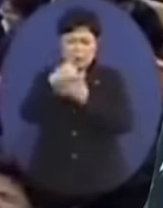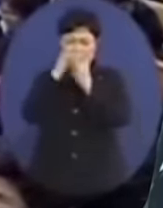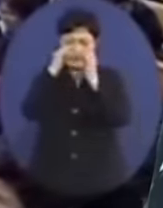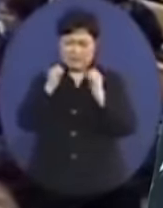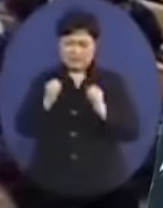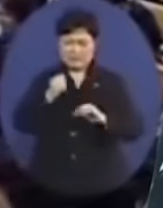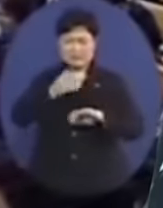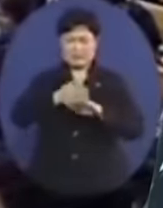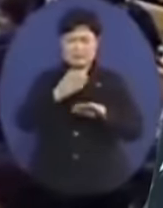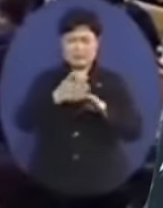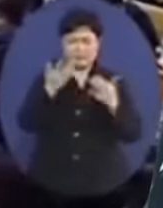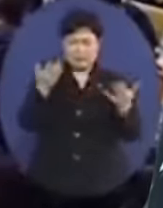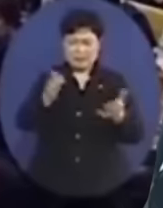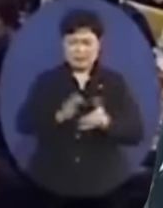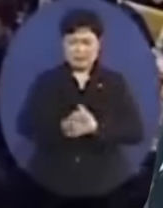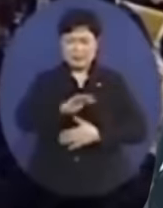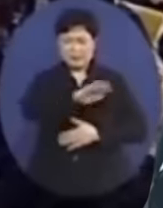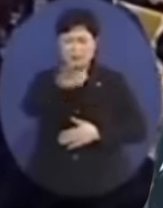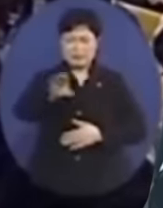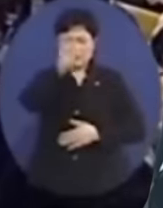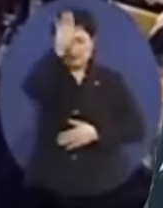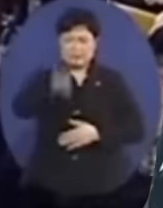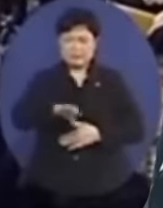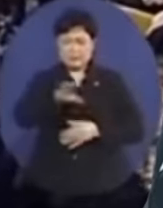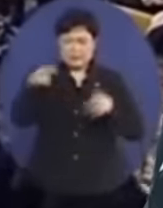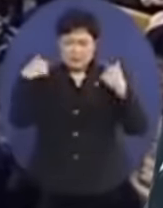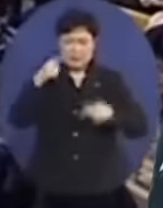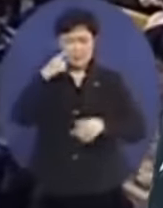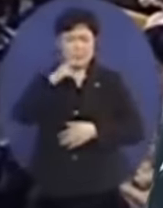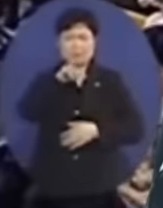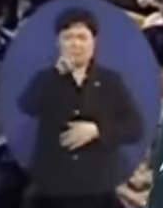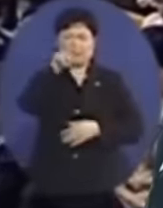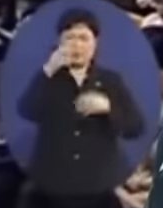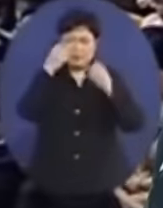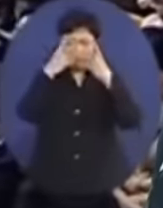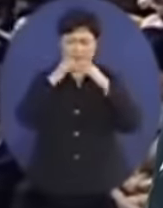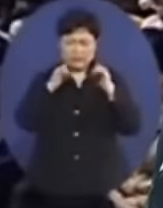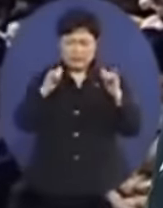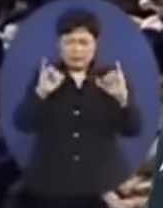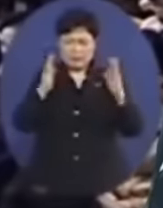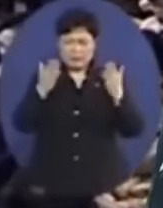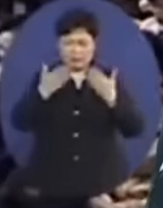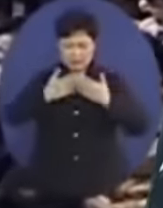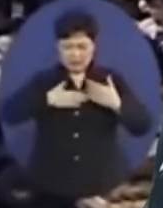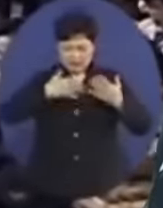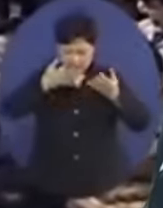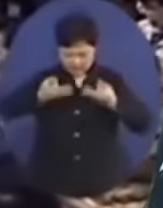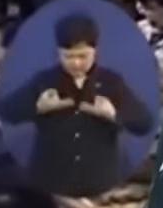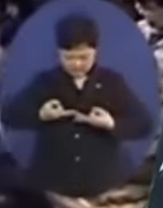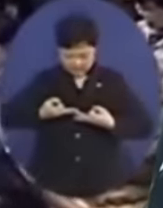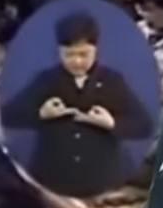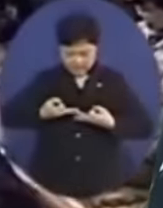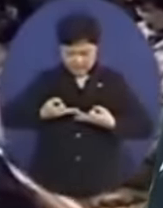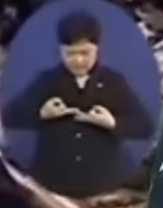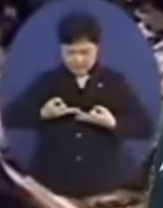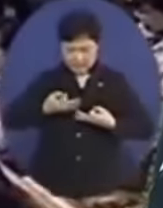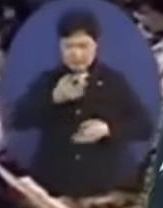감사합니다 아멘 우리는 그 십자가를 늘 바라보고 새 사람된 나를